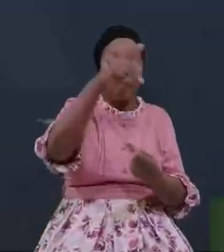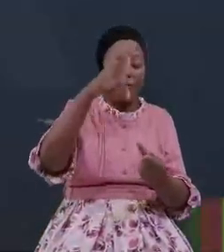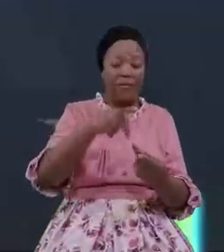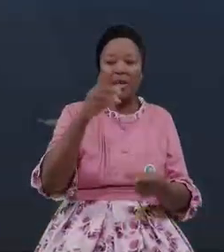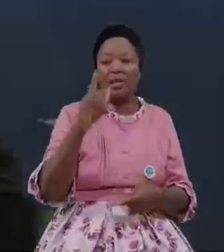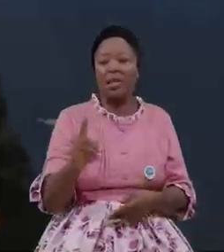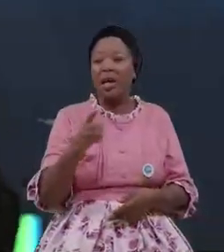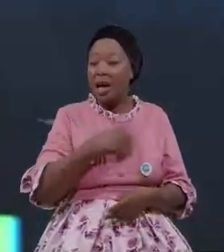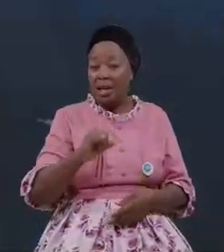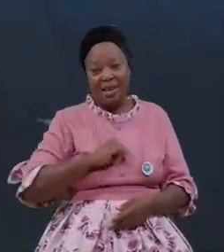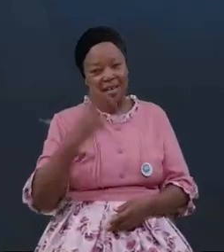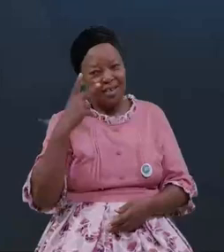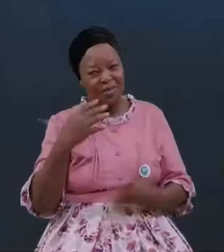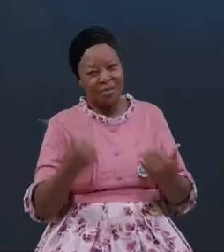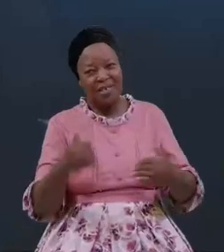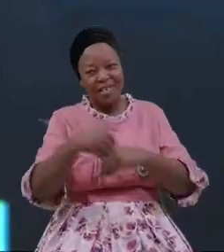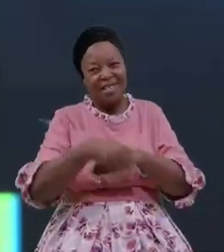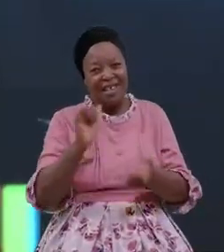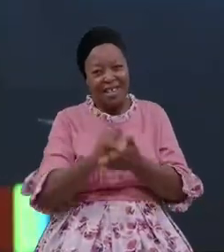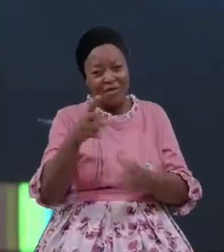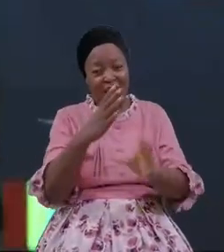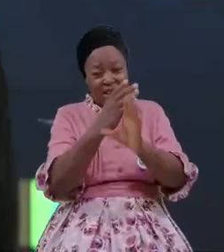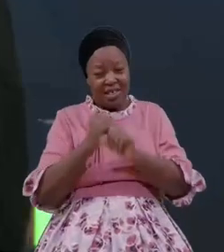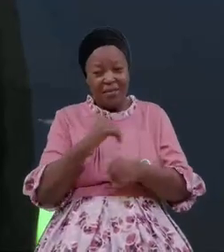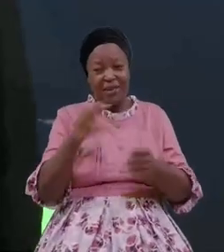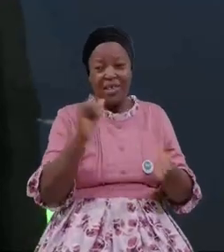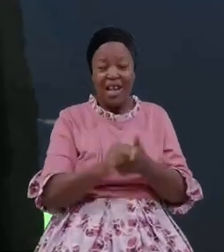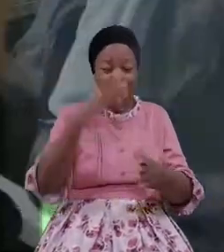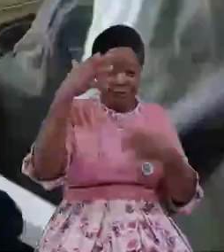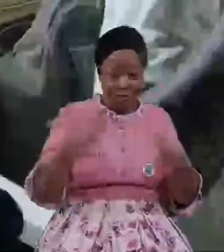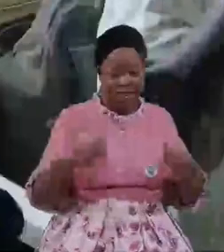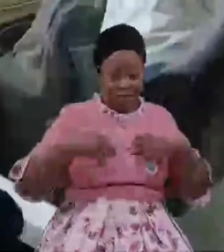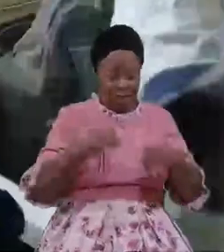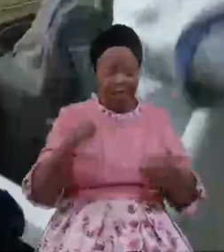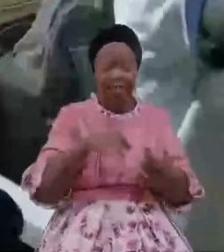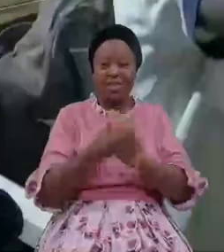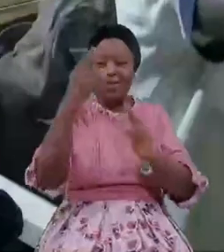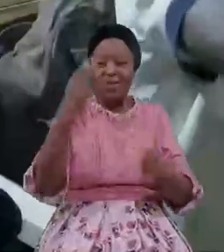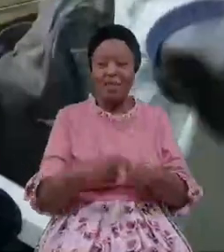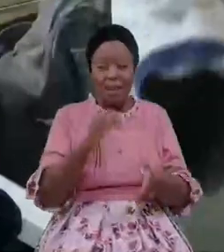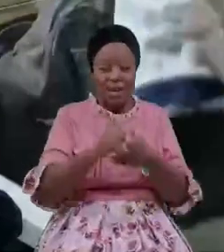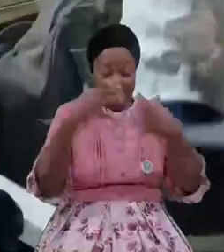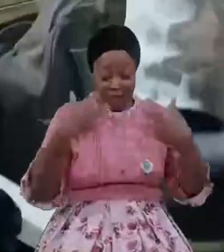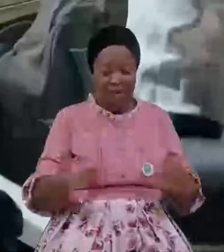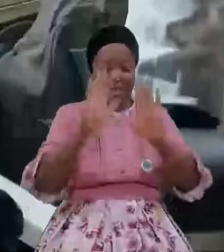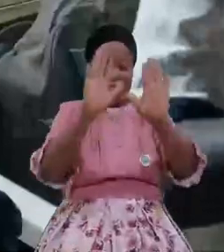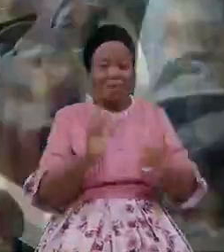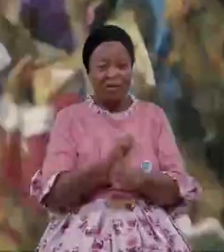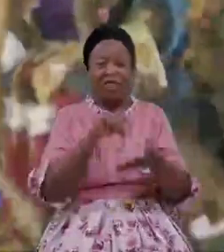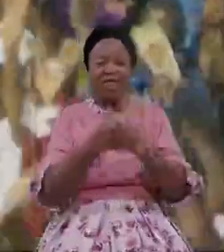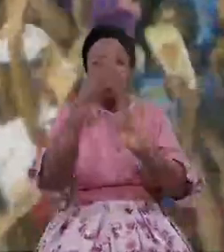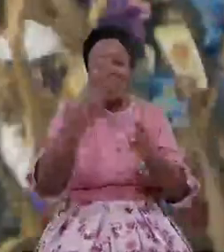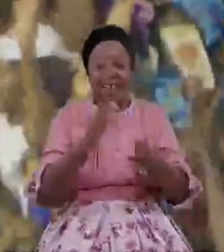perfectionné je vousis c'est parachevé je vous verrai aujourd'hui lorsque vous aurez la guérison là alors vous aurez ce miracle